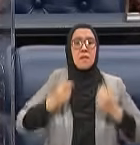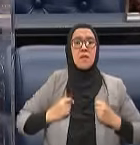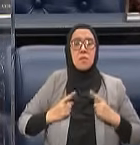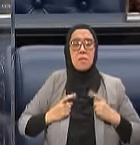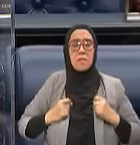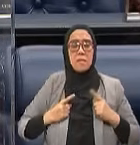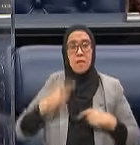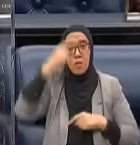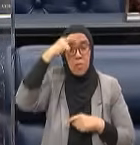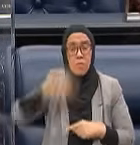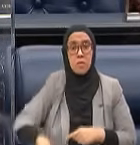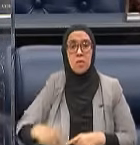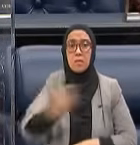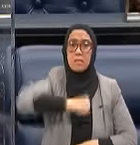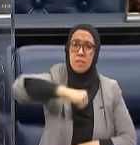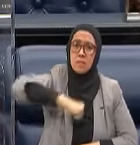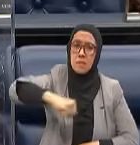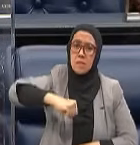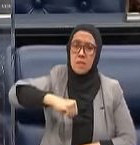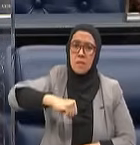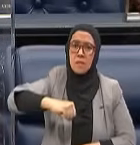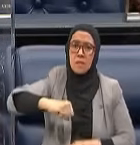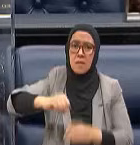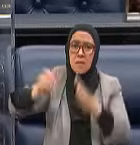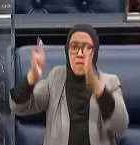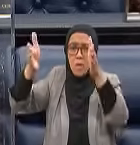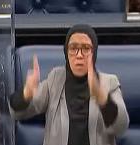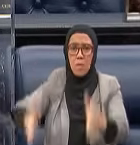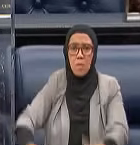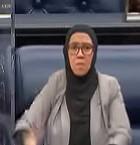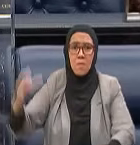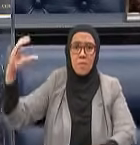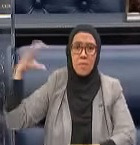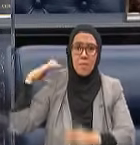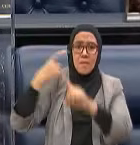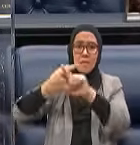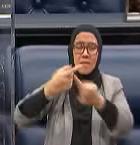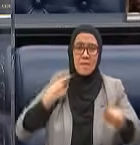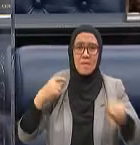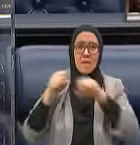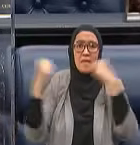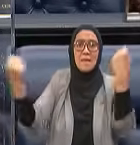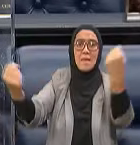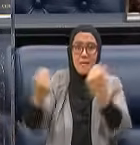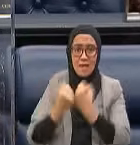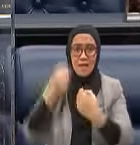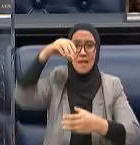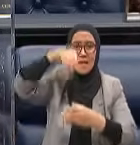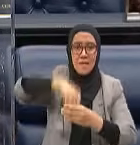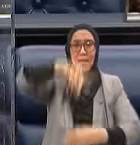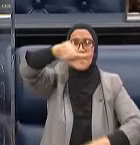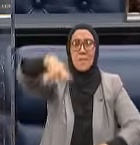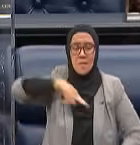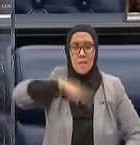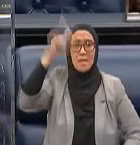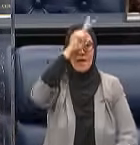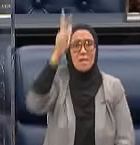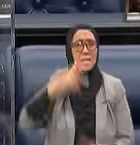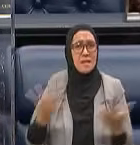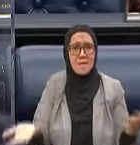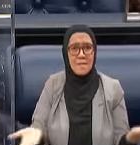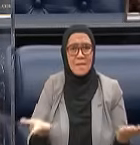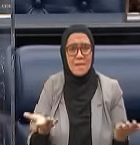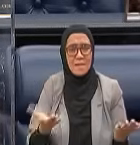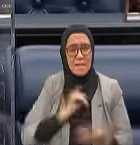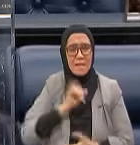untuk menghantam seorang pengungsi daripada Serikat bertenun daripada kerajaan saya nyatanya